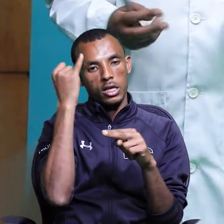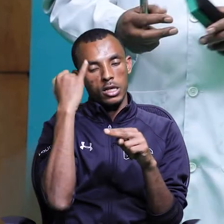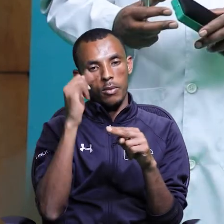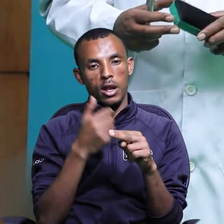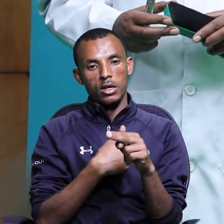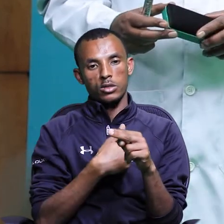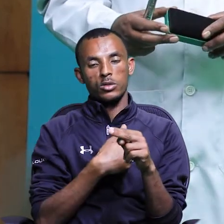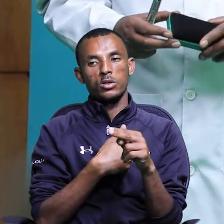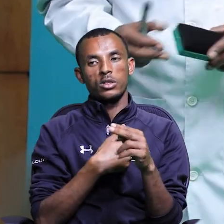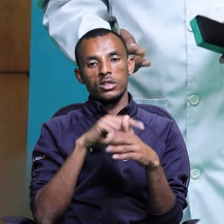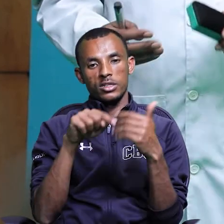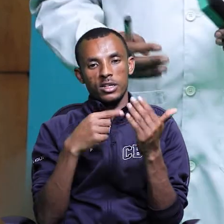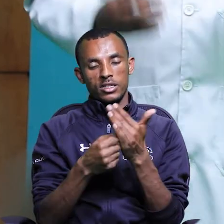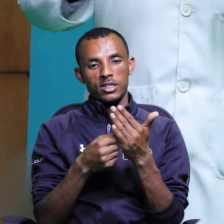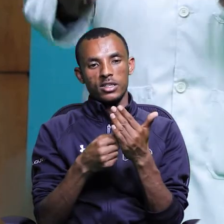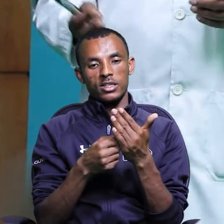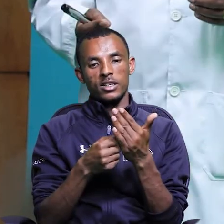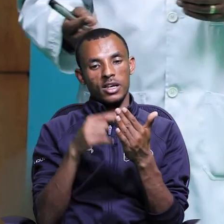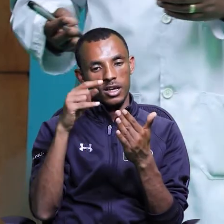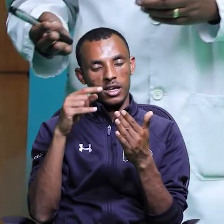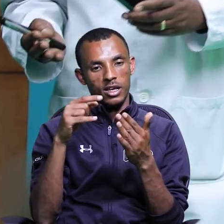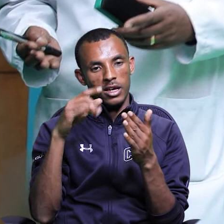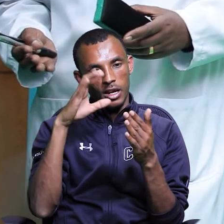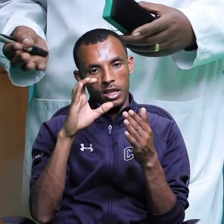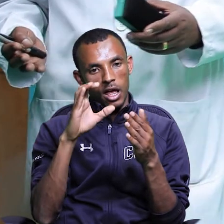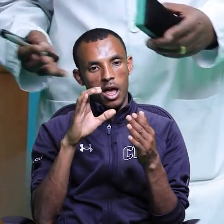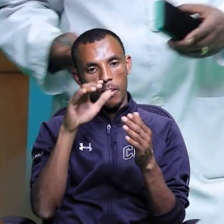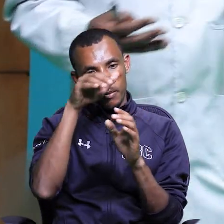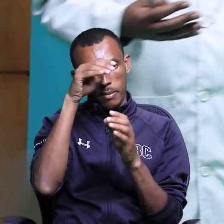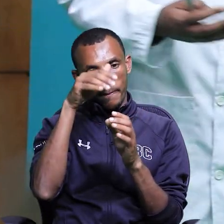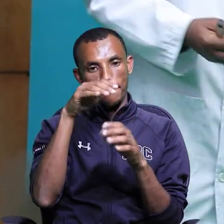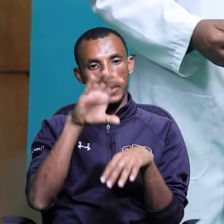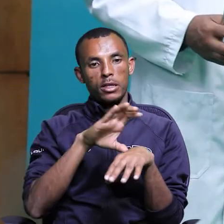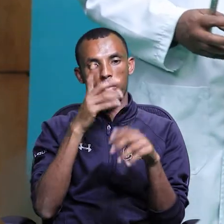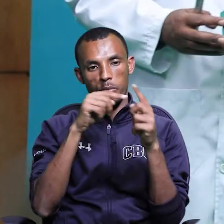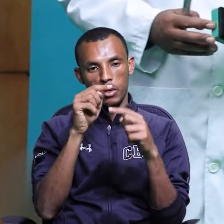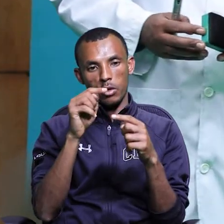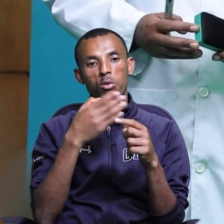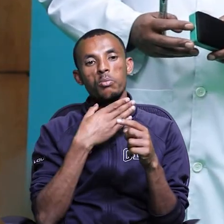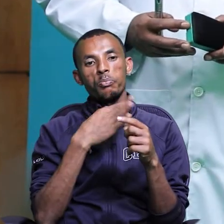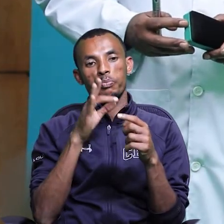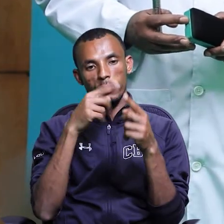አላቸው። ስለዚህ የግድ ቤተ እምነት ውስጥ መምጣት ሳይሆን ቤታችሁ ሆናችሁ